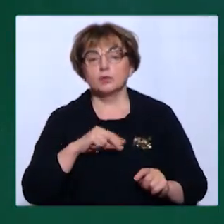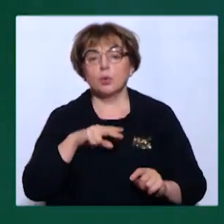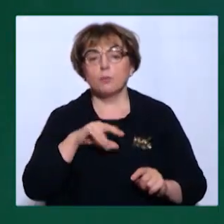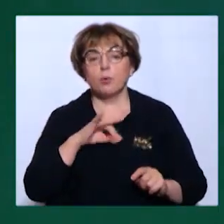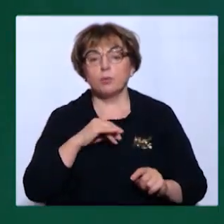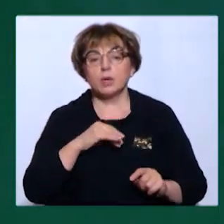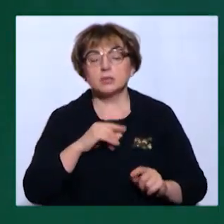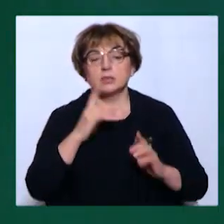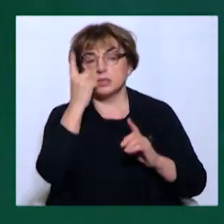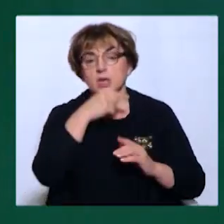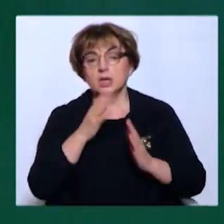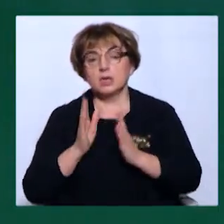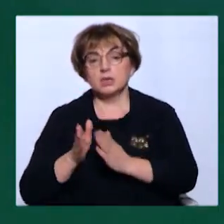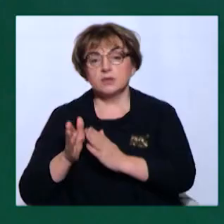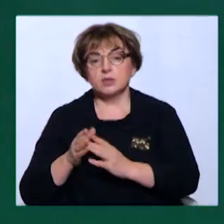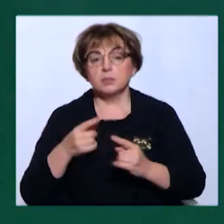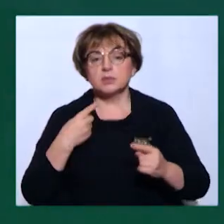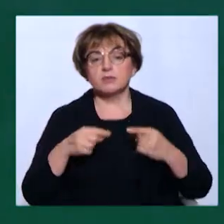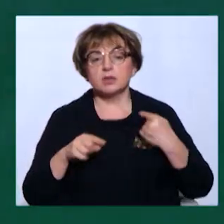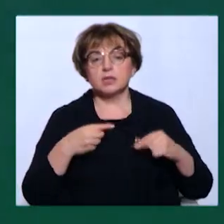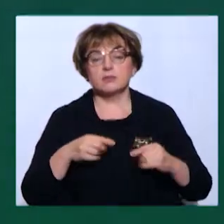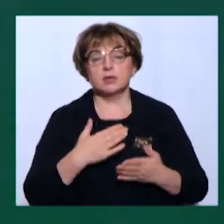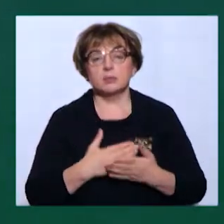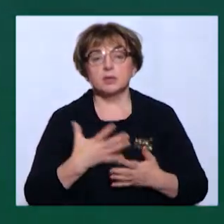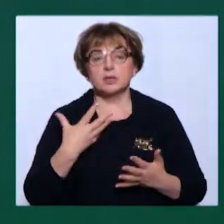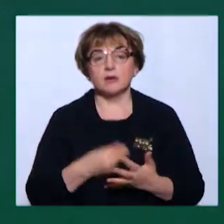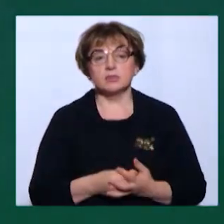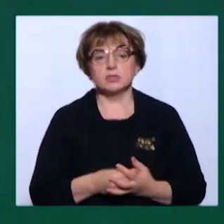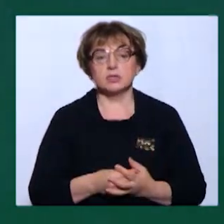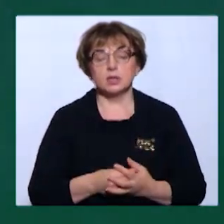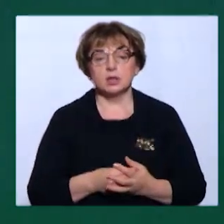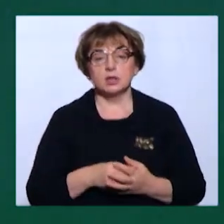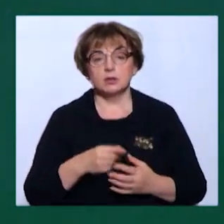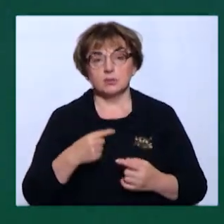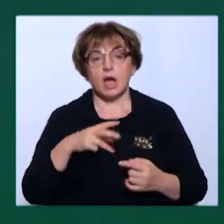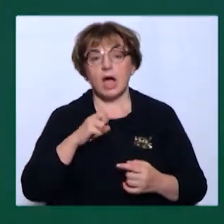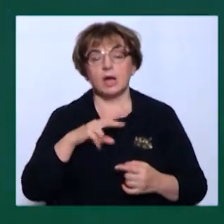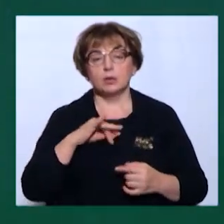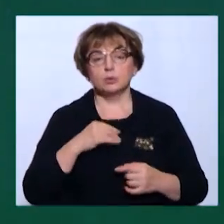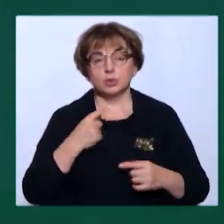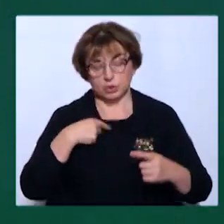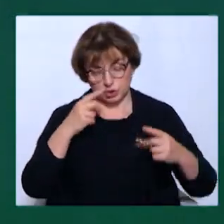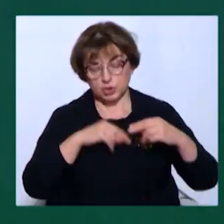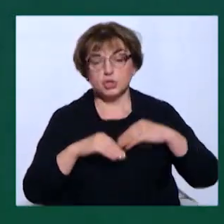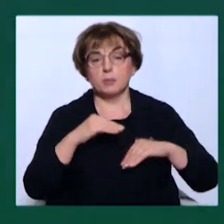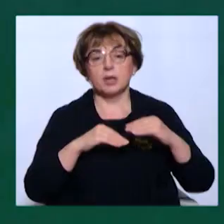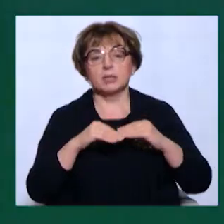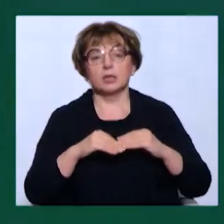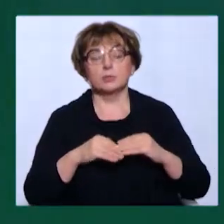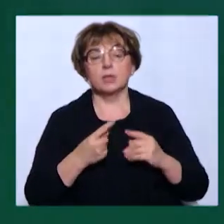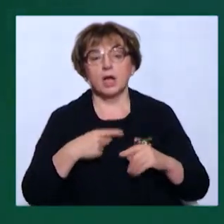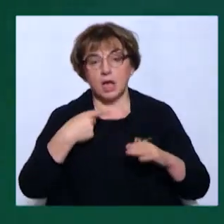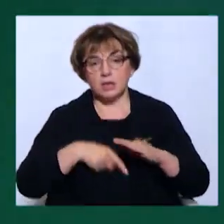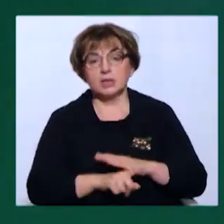პოპულაციის ინდივიდებიც განსხვავდება თავისი ალელური შედგენილობით ერთმანეთისაგან.